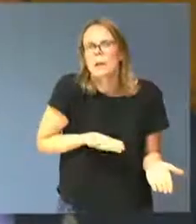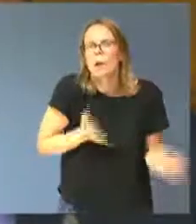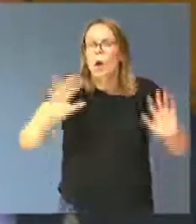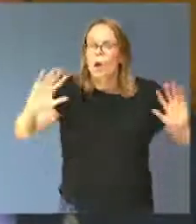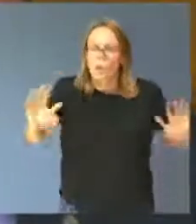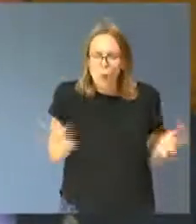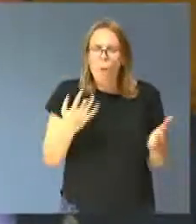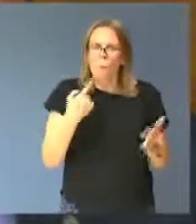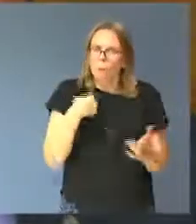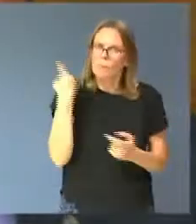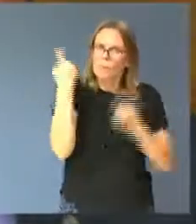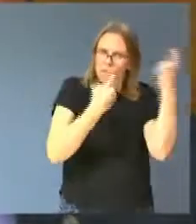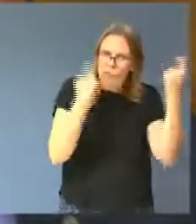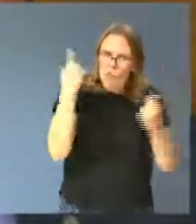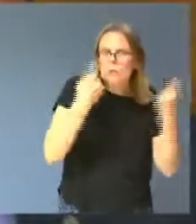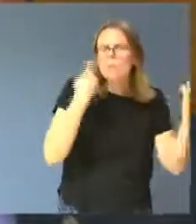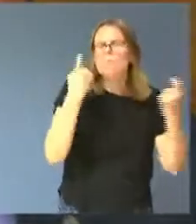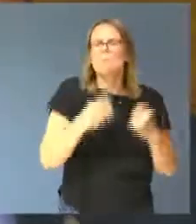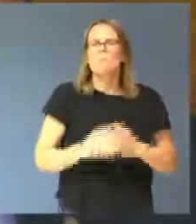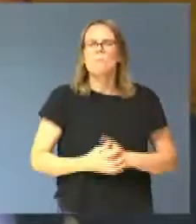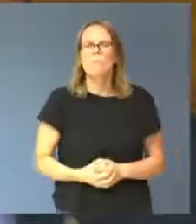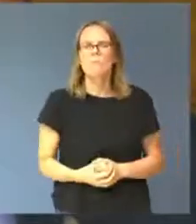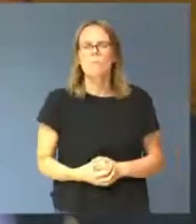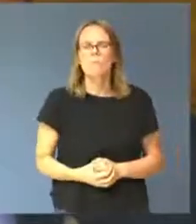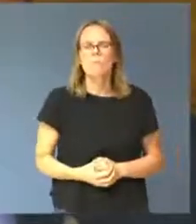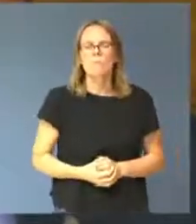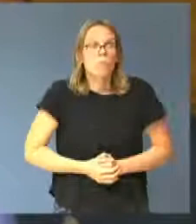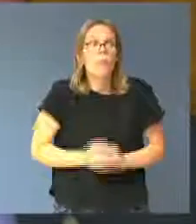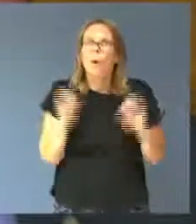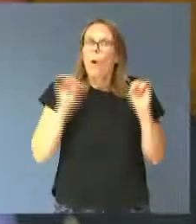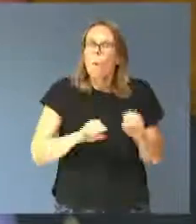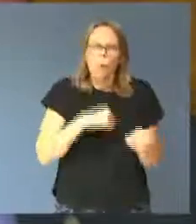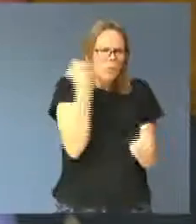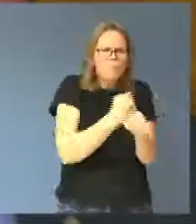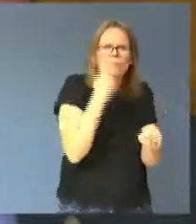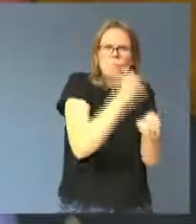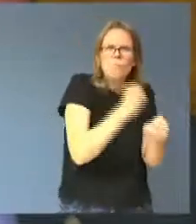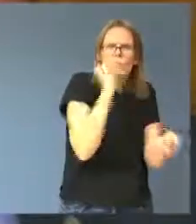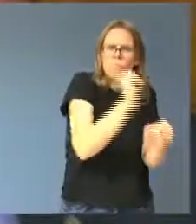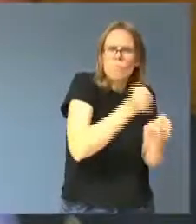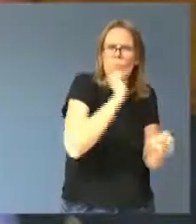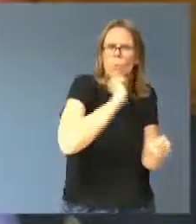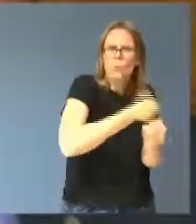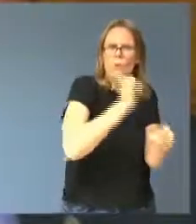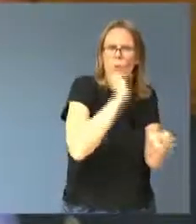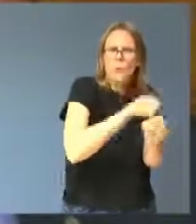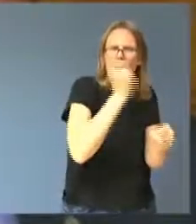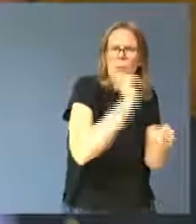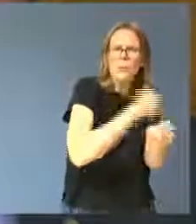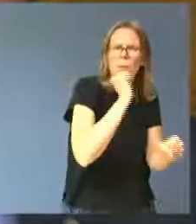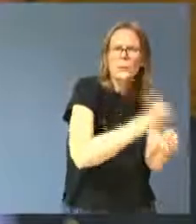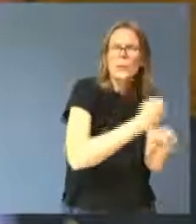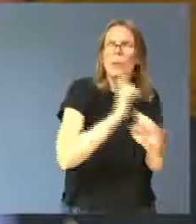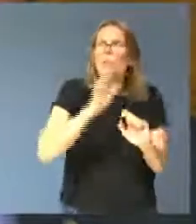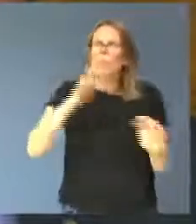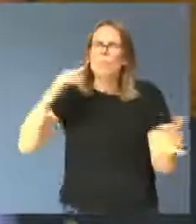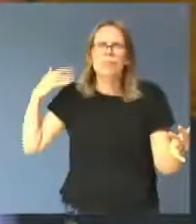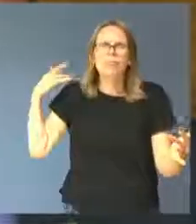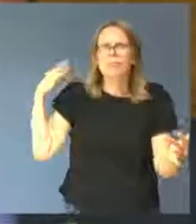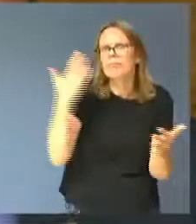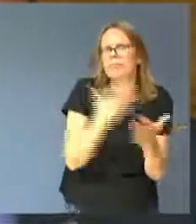fin à ce trafic? Alors on peut mener une politique répressive à tout va. C'est ce que fait la France depuis des dizaines